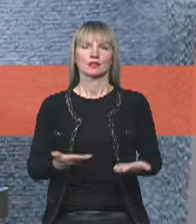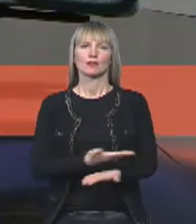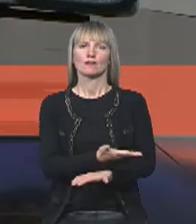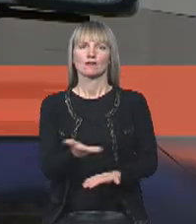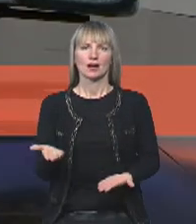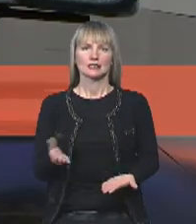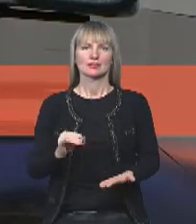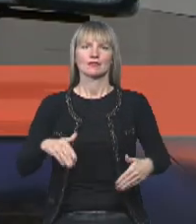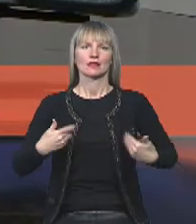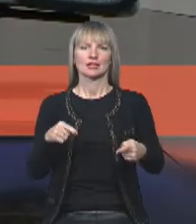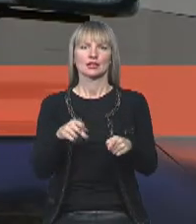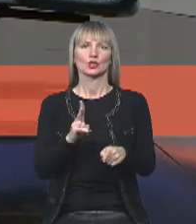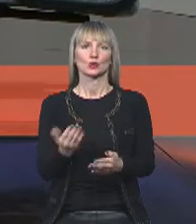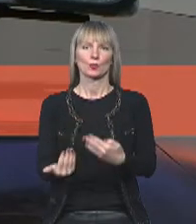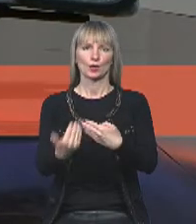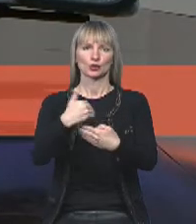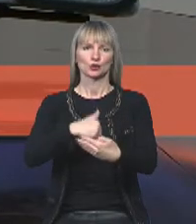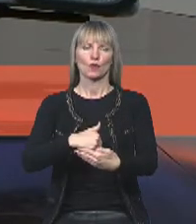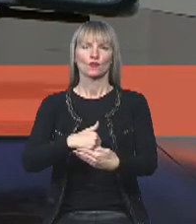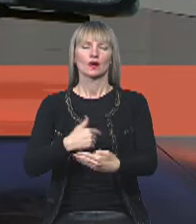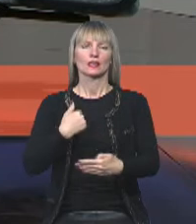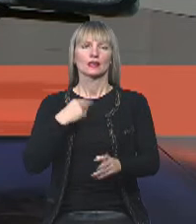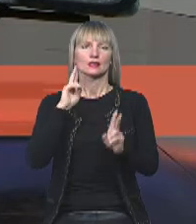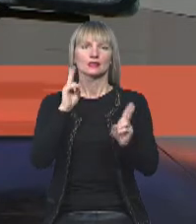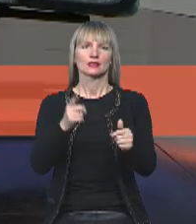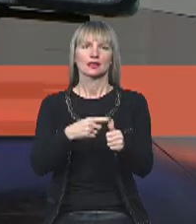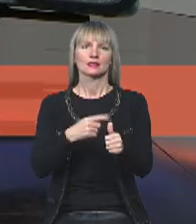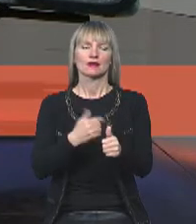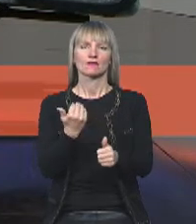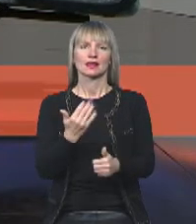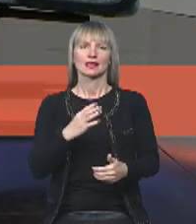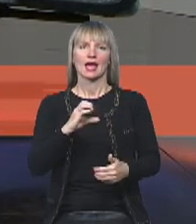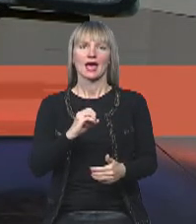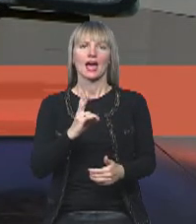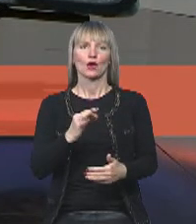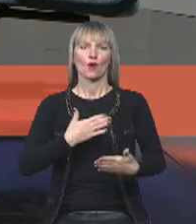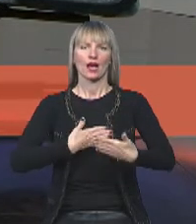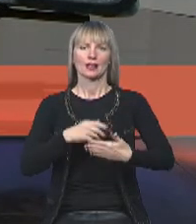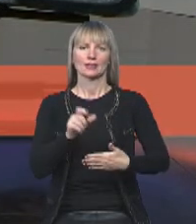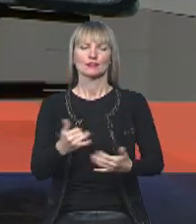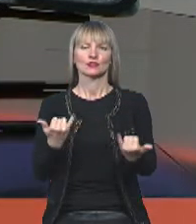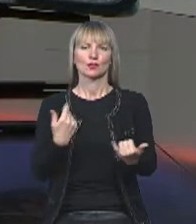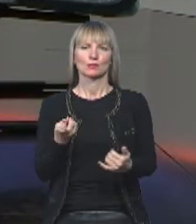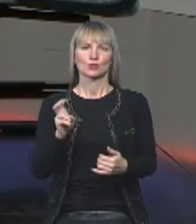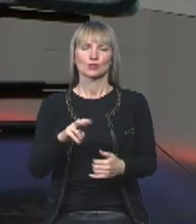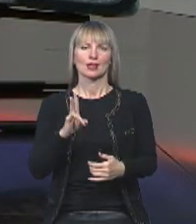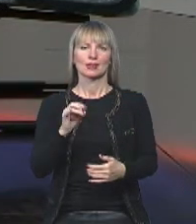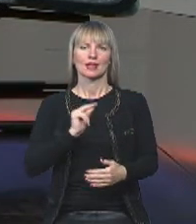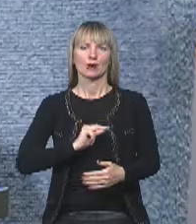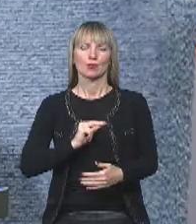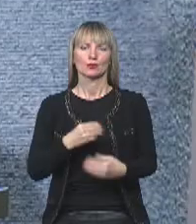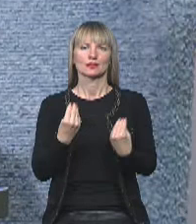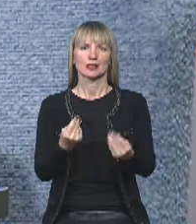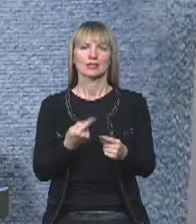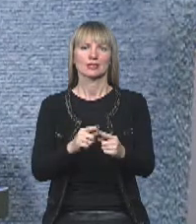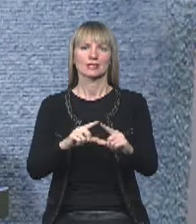і вітаємо тих, хто в нашій студії. Я не знаю, чи називати вас екооптимістами. Мені сьогодні, коли я прийшла на роботу, вручили цей